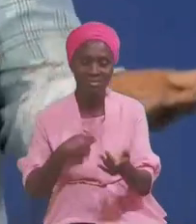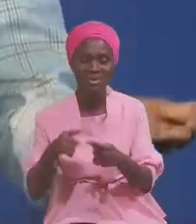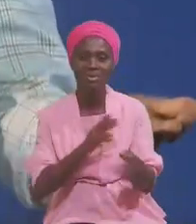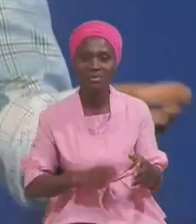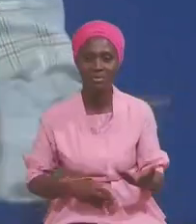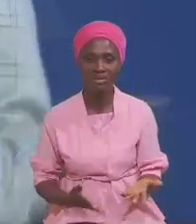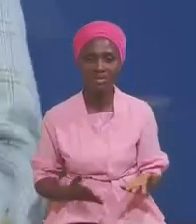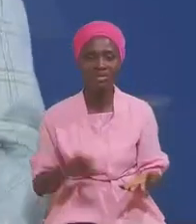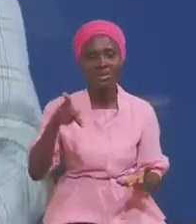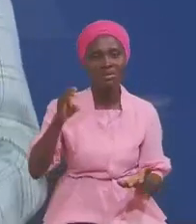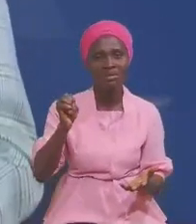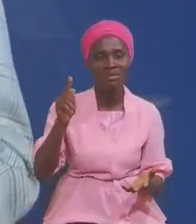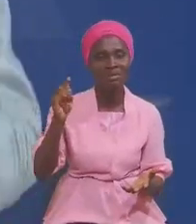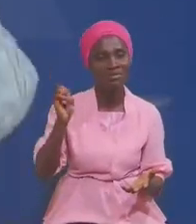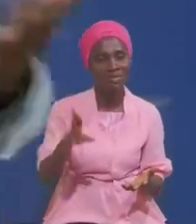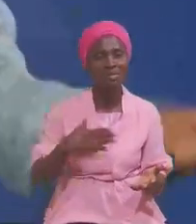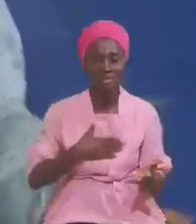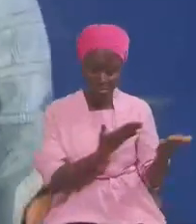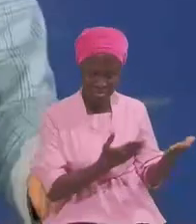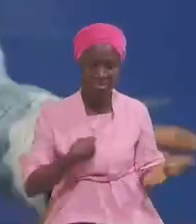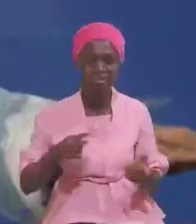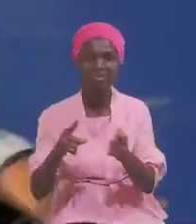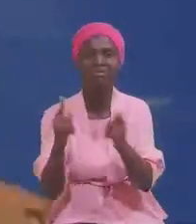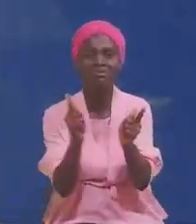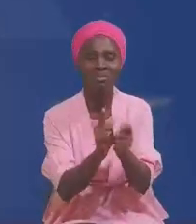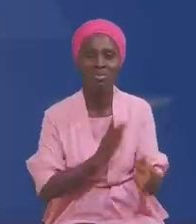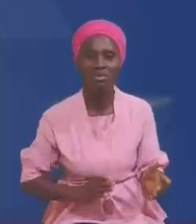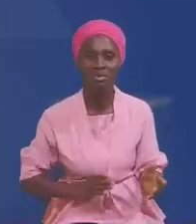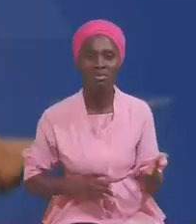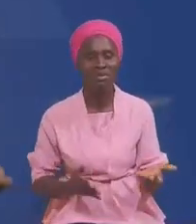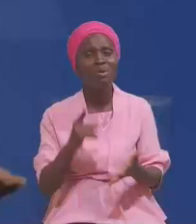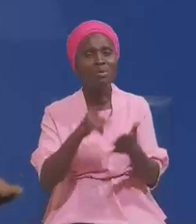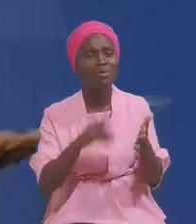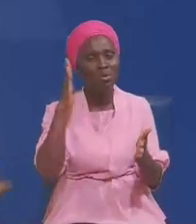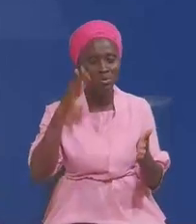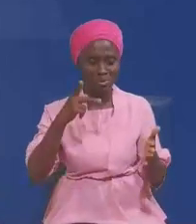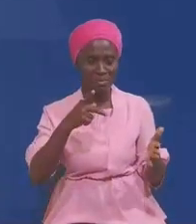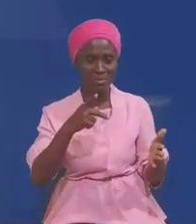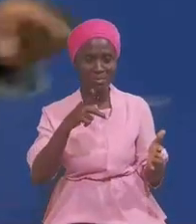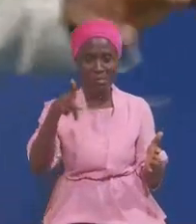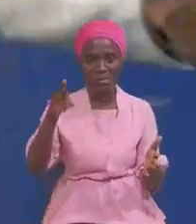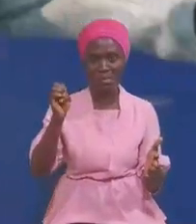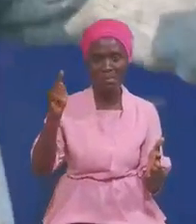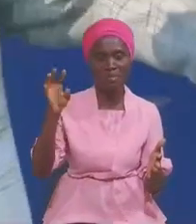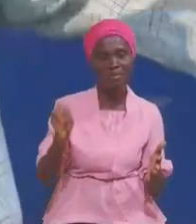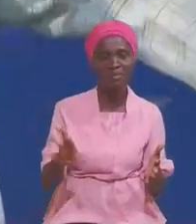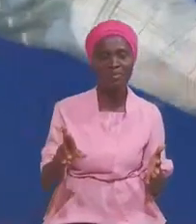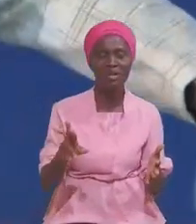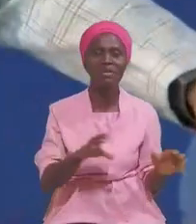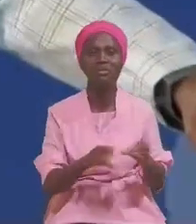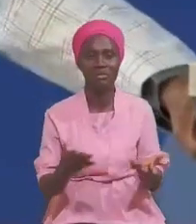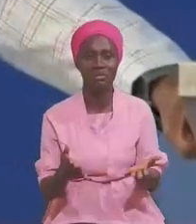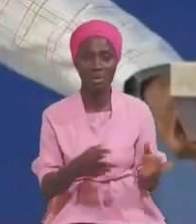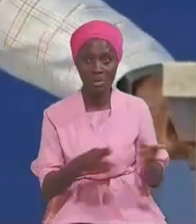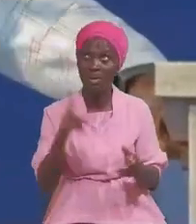Déjà, il a parlé. Déjà, Christ a donné le commandement. Déjà, il a dit, va. Et l'homme là est allé.